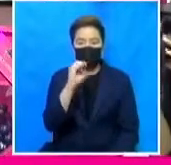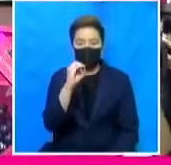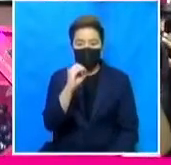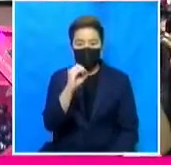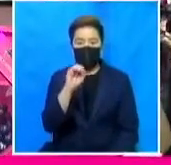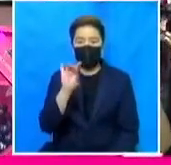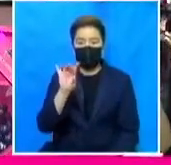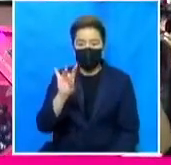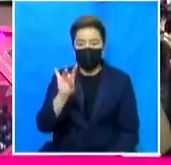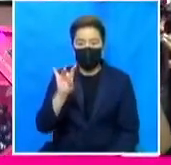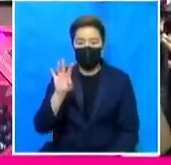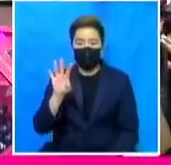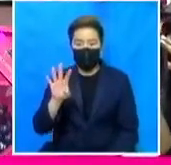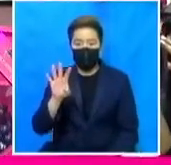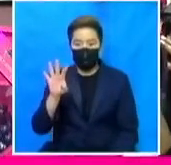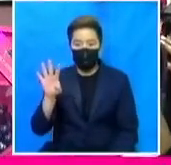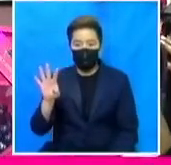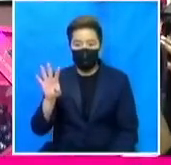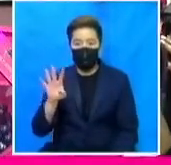285084